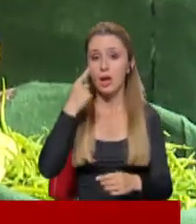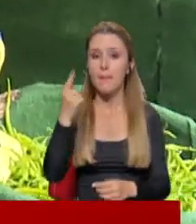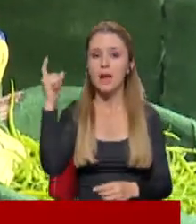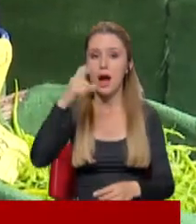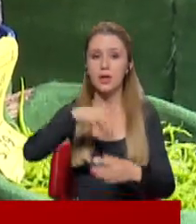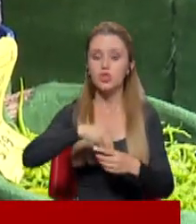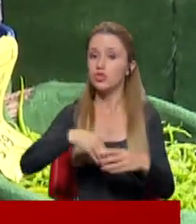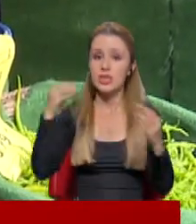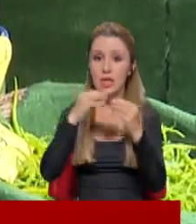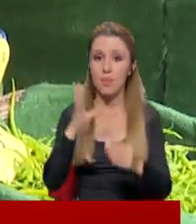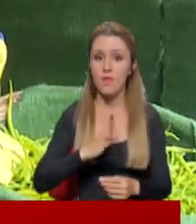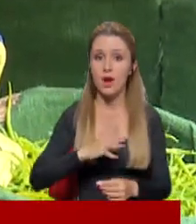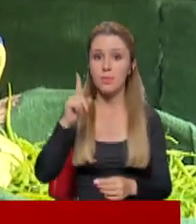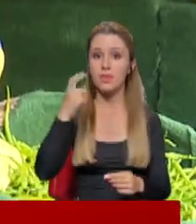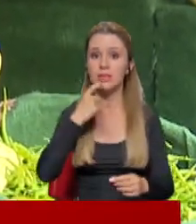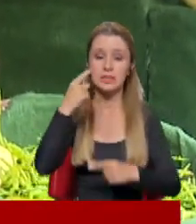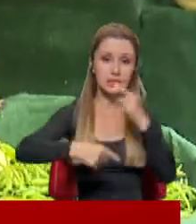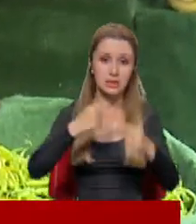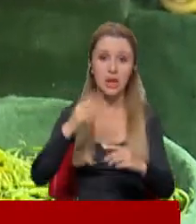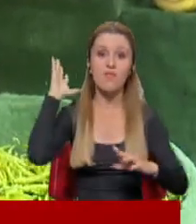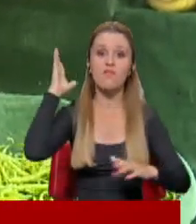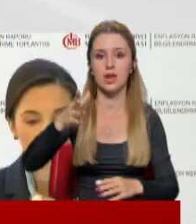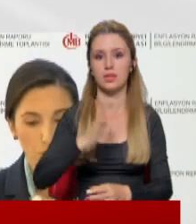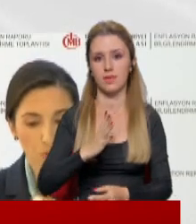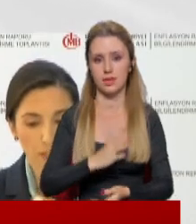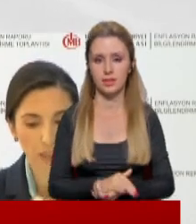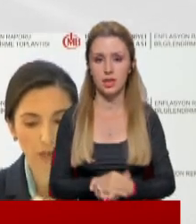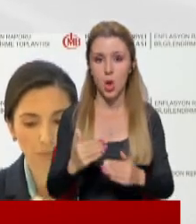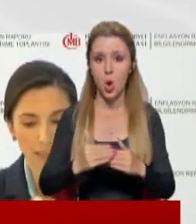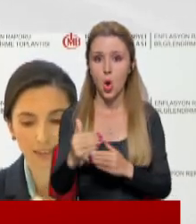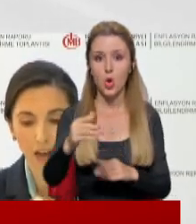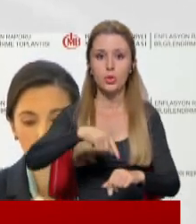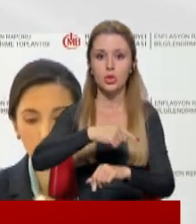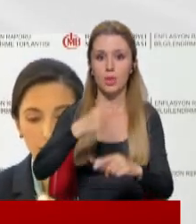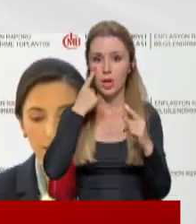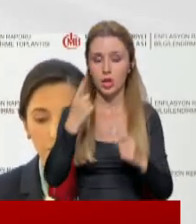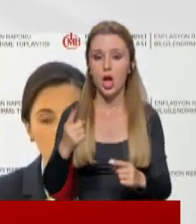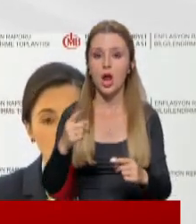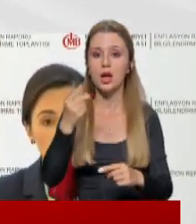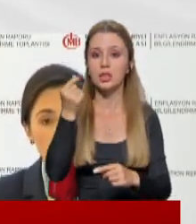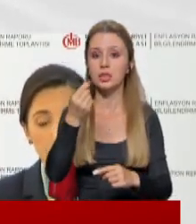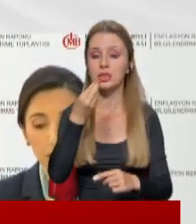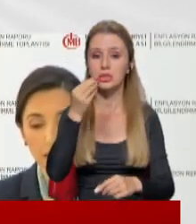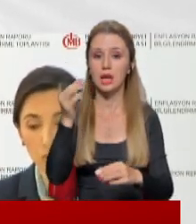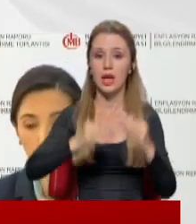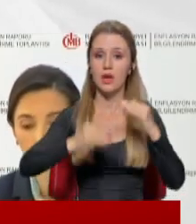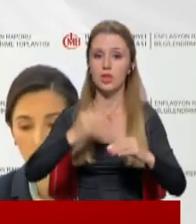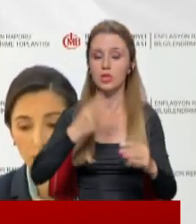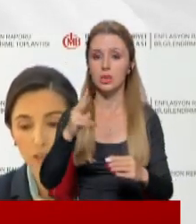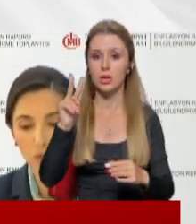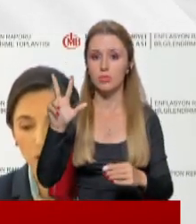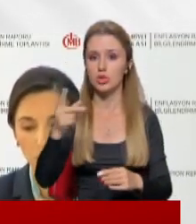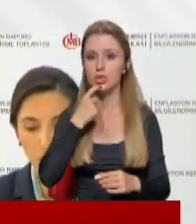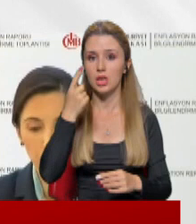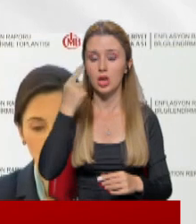bir ayda gelen zam bir yılda gelen zamdan bile fazla Önümüzdeki dönemde gıda fiyatları enflasyonunun 2023